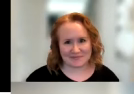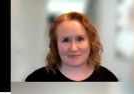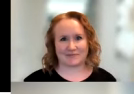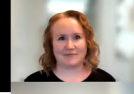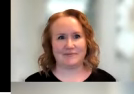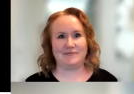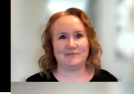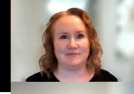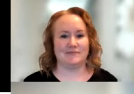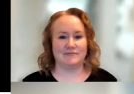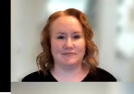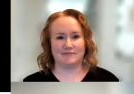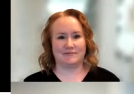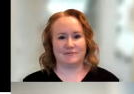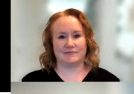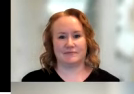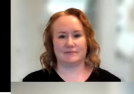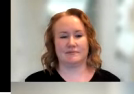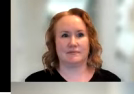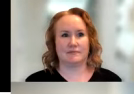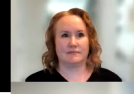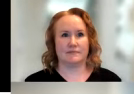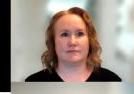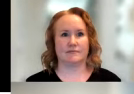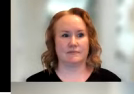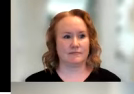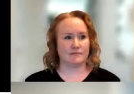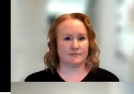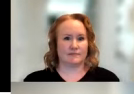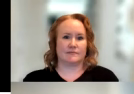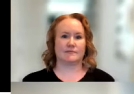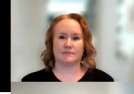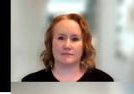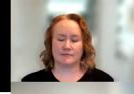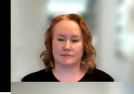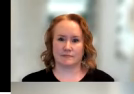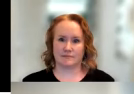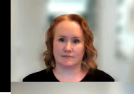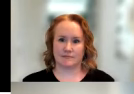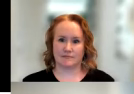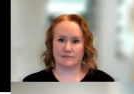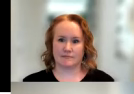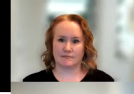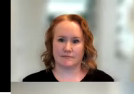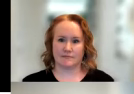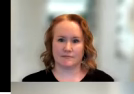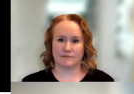til å vedta en rettsakt som sørger for at alle medlemslandene gjør dette på en så likartet måte som